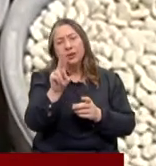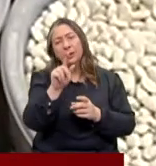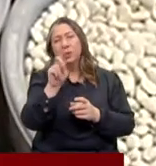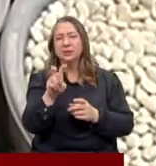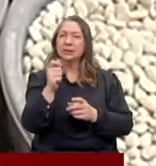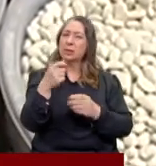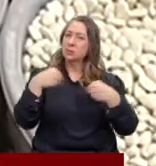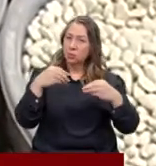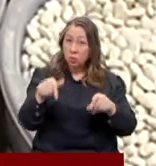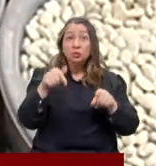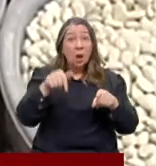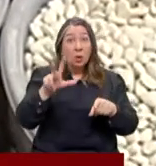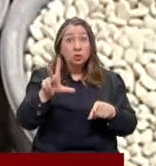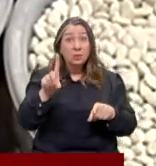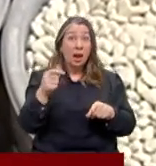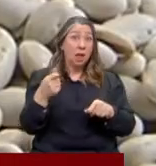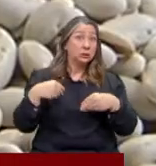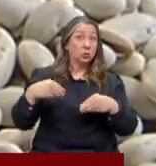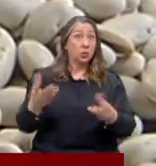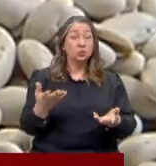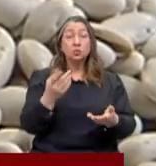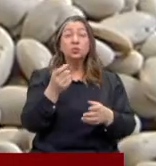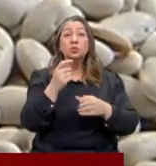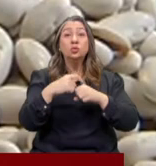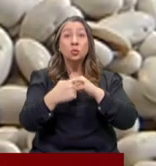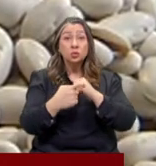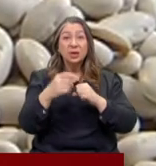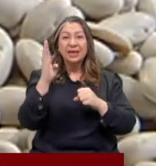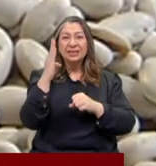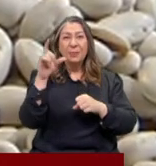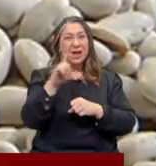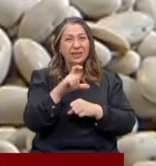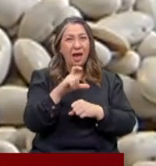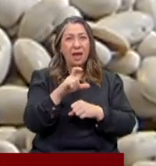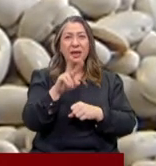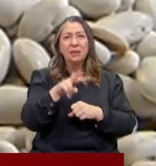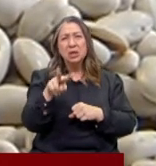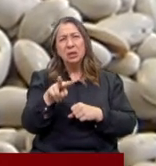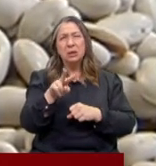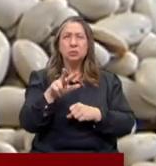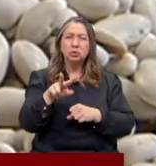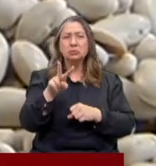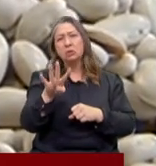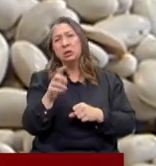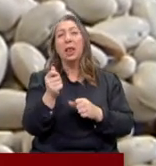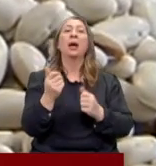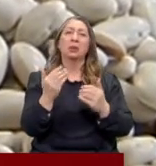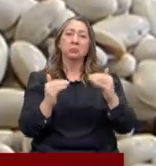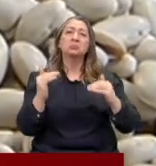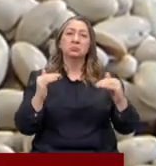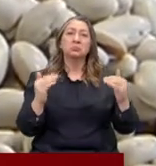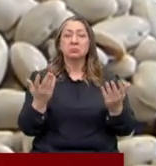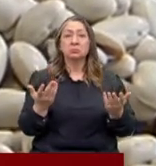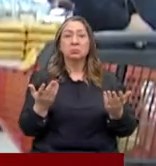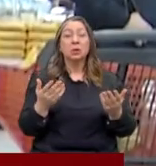17-18 liraya satıyorduk. Şu an 31 liraya sattığımız nohut Kasım ayında 22-23-24 lira